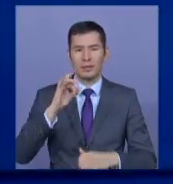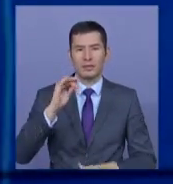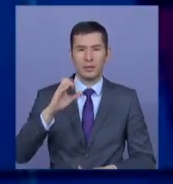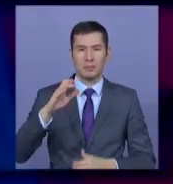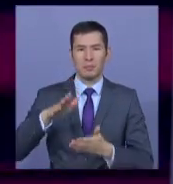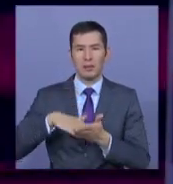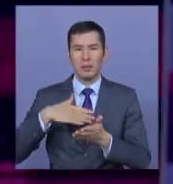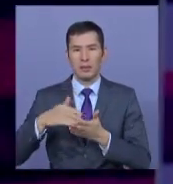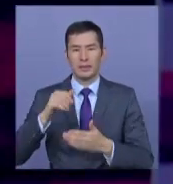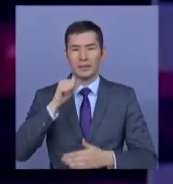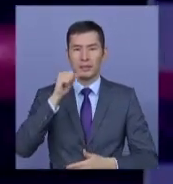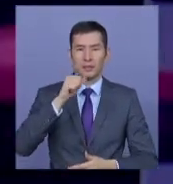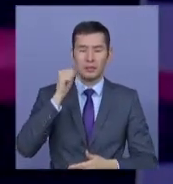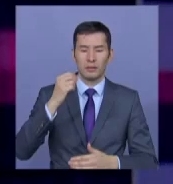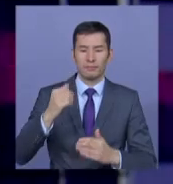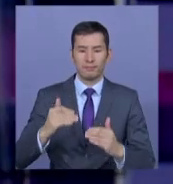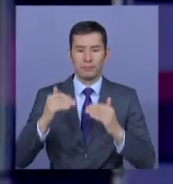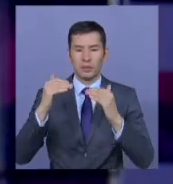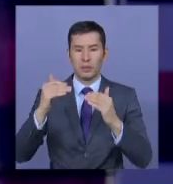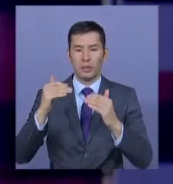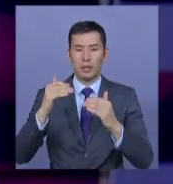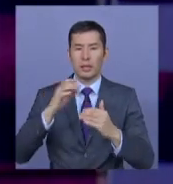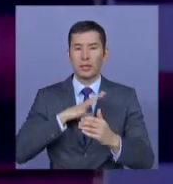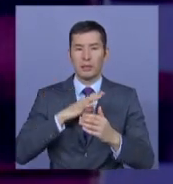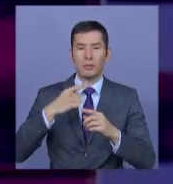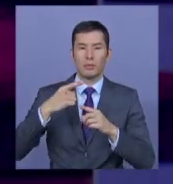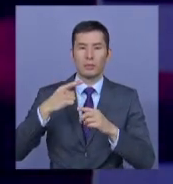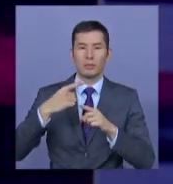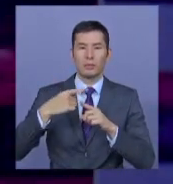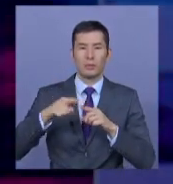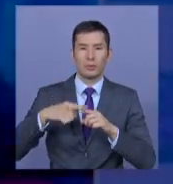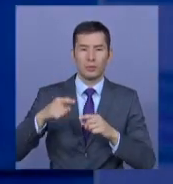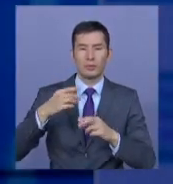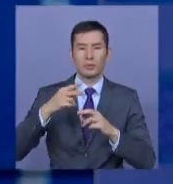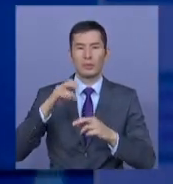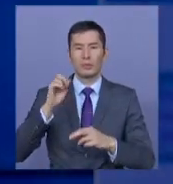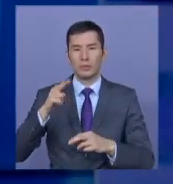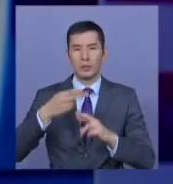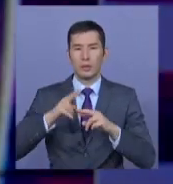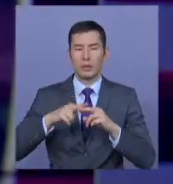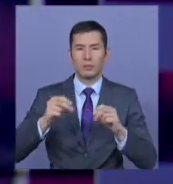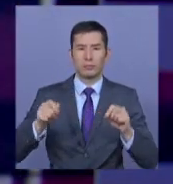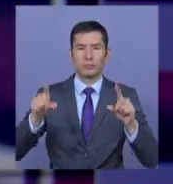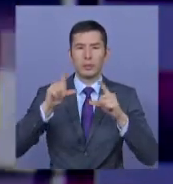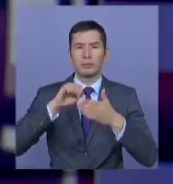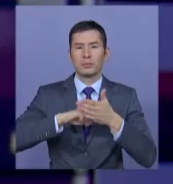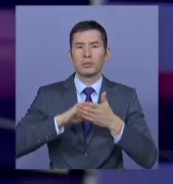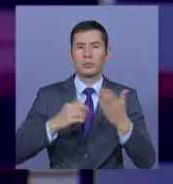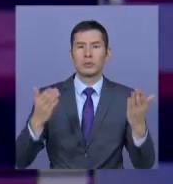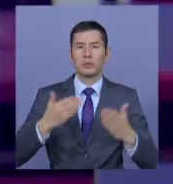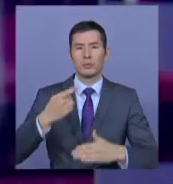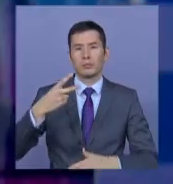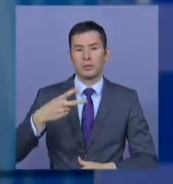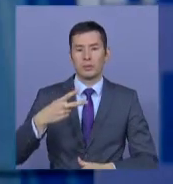Есесіне қант, қырыққабат, сәбіз бен сүзбенің арзандағаны да байқалады. Жалпы мамандар қымбаттаудың бірнеше себебін алға тартып отыр. Соның